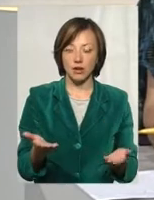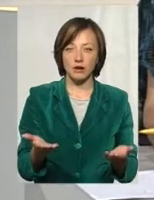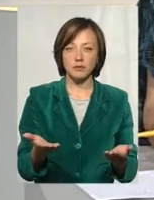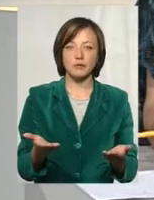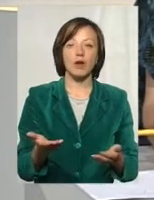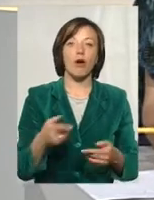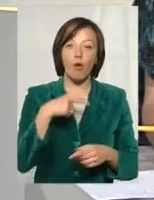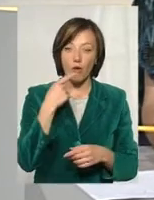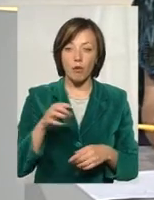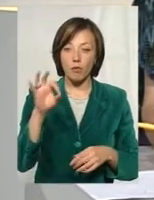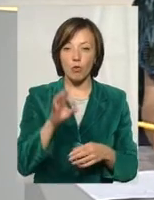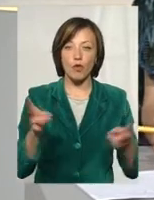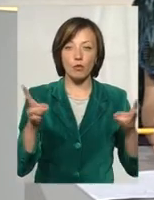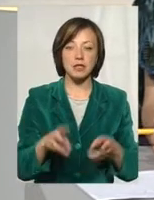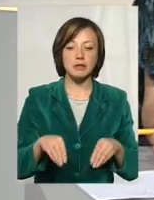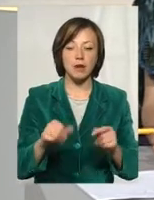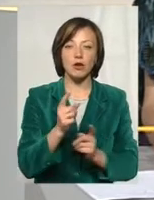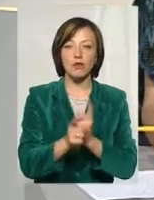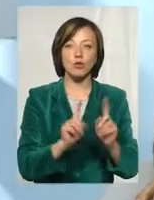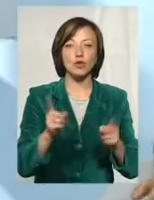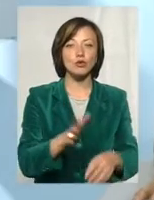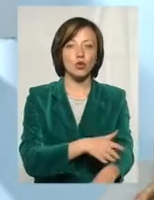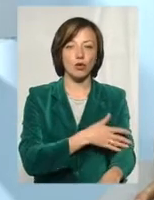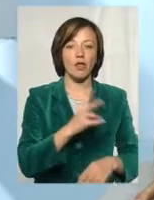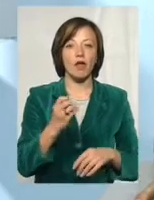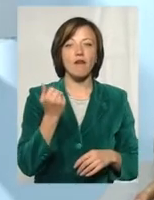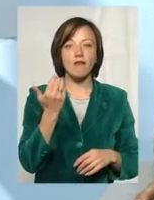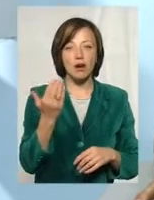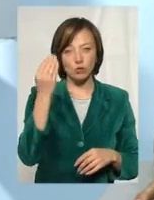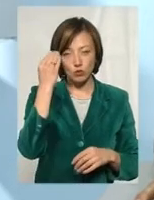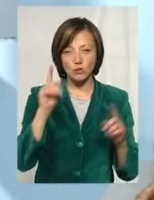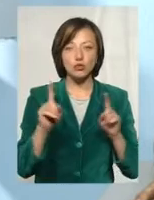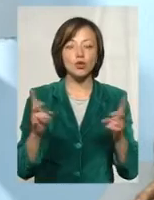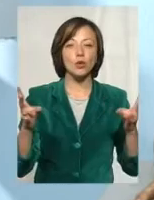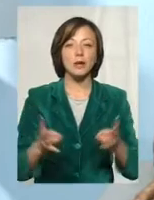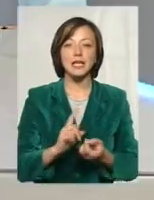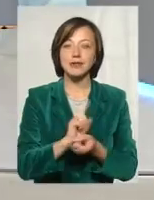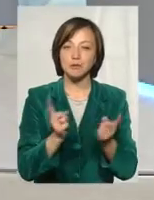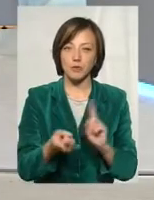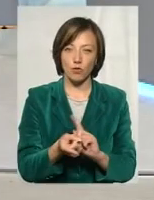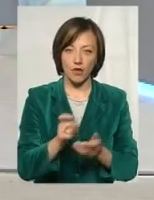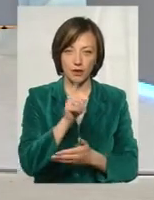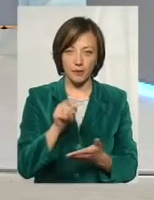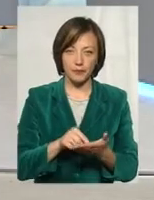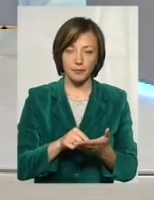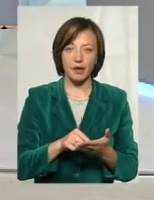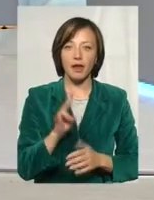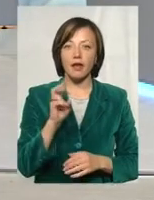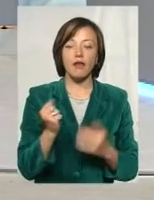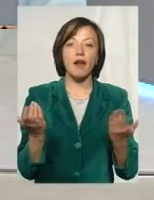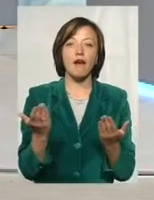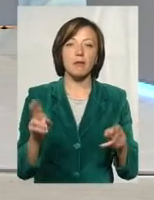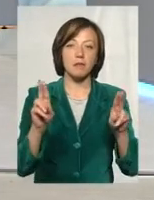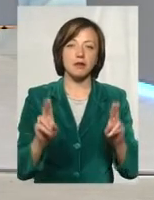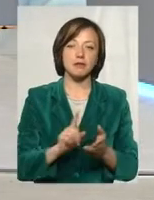про необхідність земельної реформи дуже довго. На вашу думку, що необхідно змінювати? І на яких